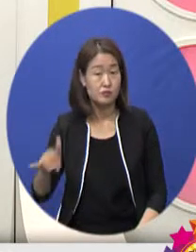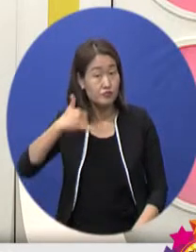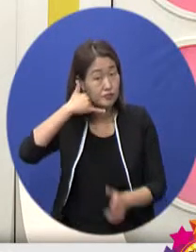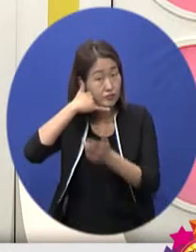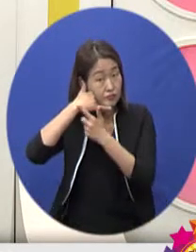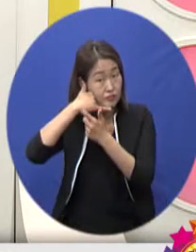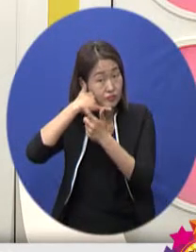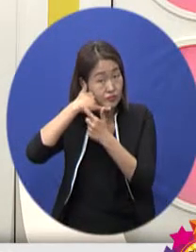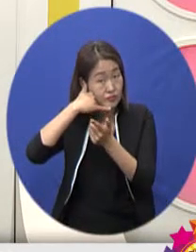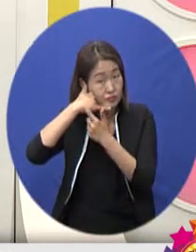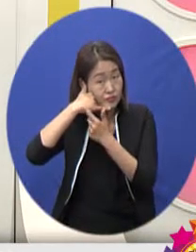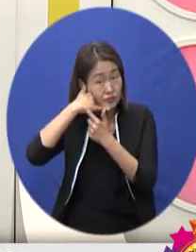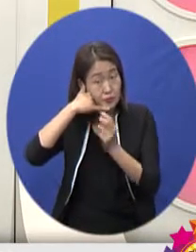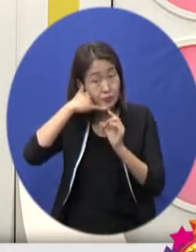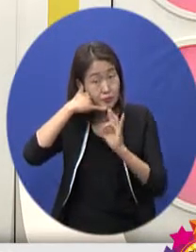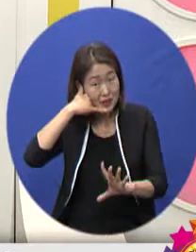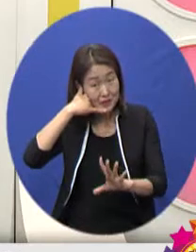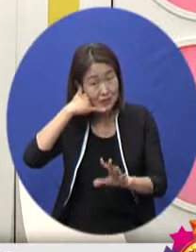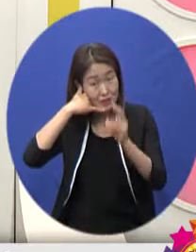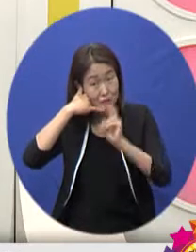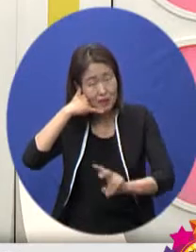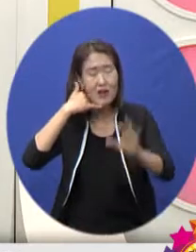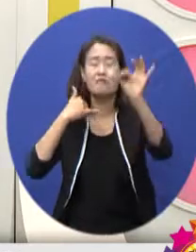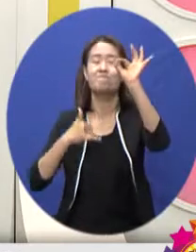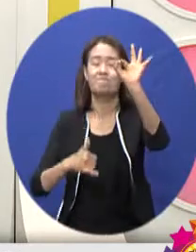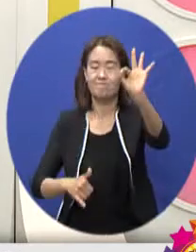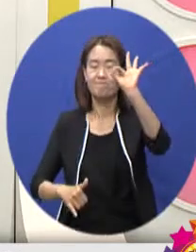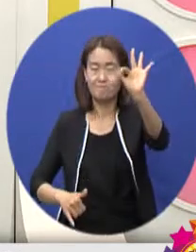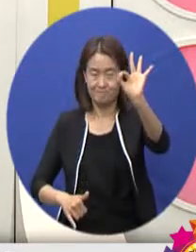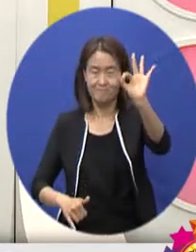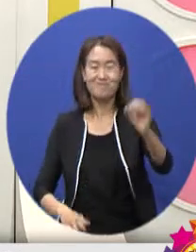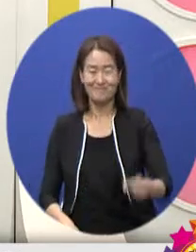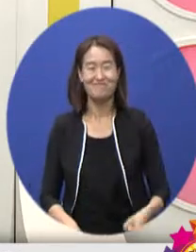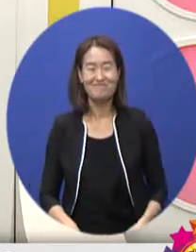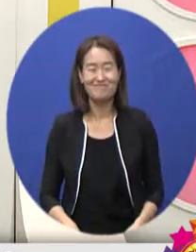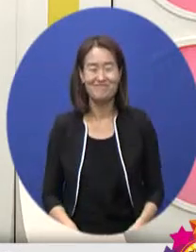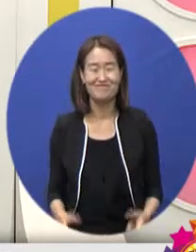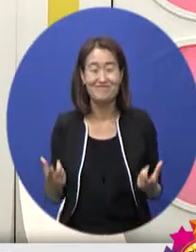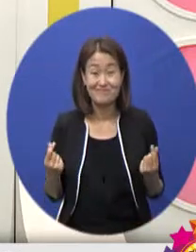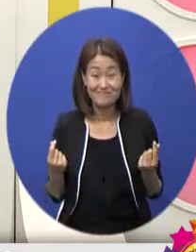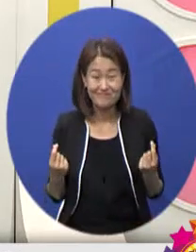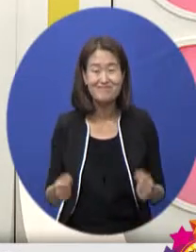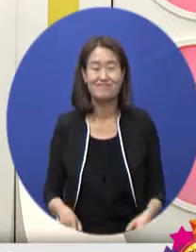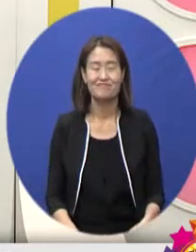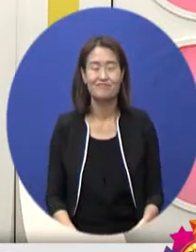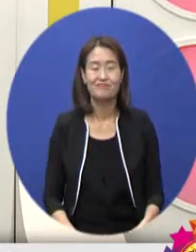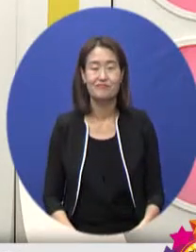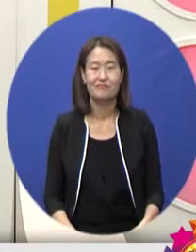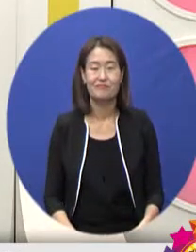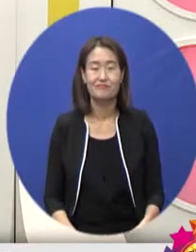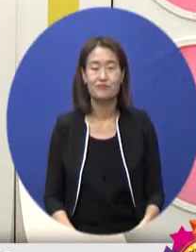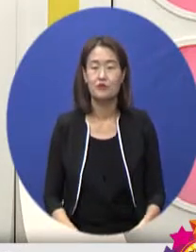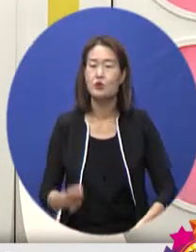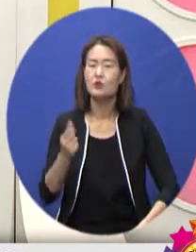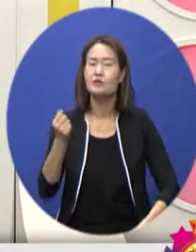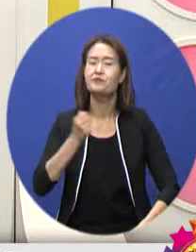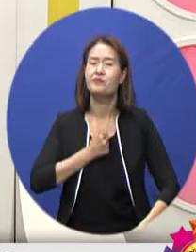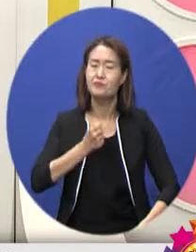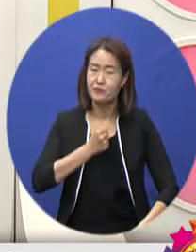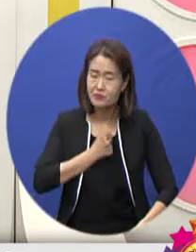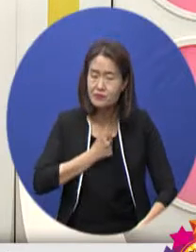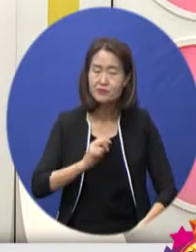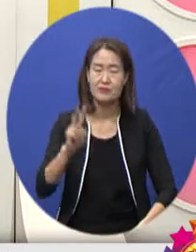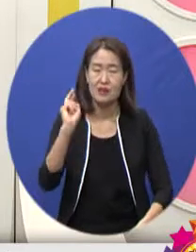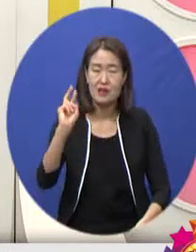전화기만 신경 쓰고 부르면 되겠네요. 그렇죠. 네, 네. 그렇죠. 예, 맞습니다, 예, 예. 아버님. 예. 네, 그 조금 약간 답답하실